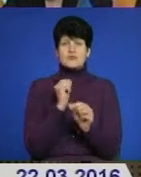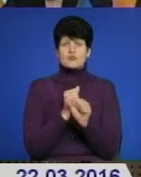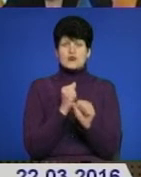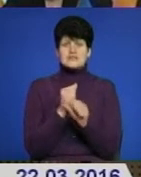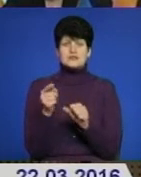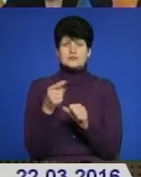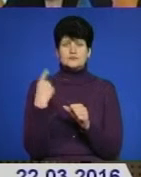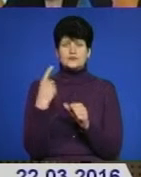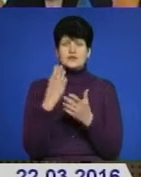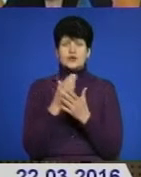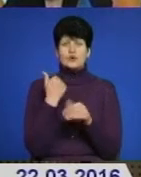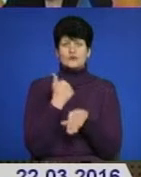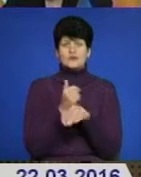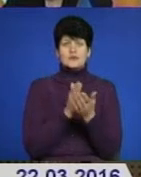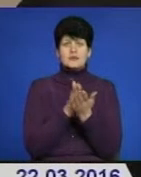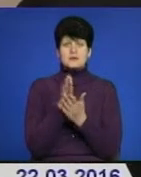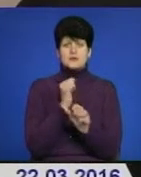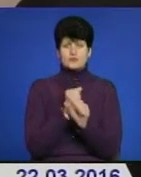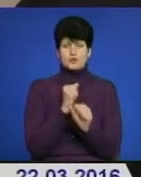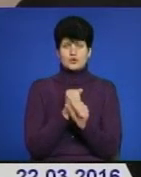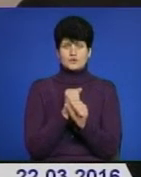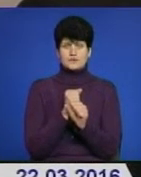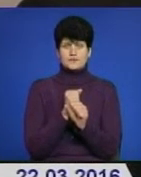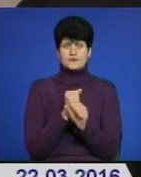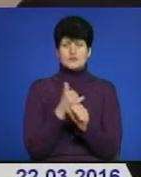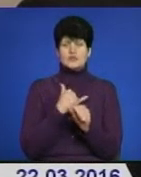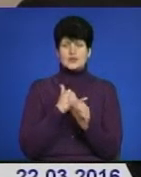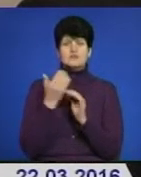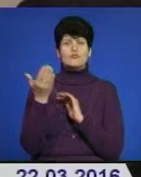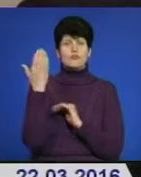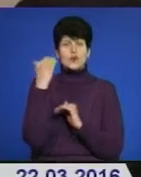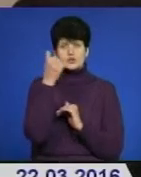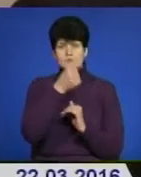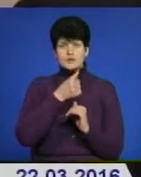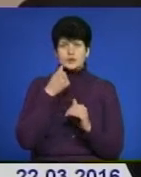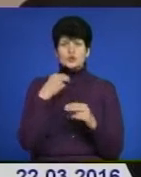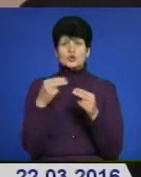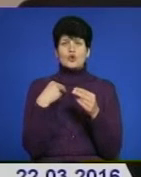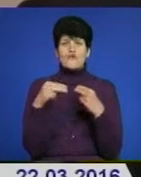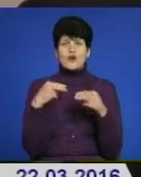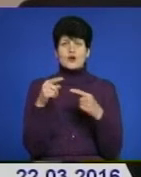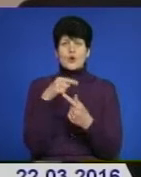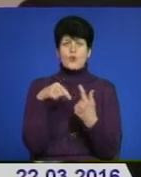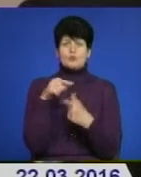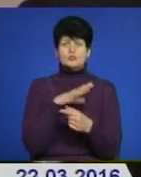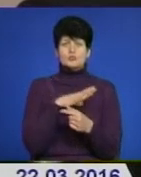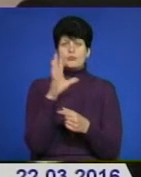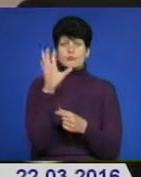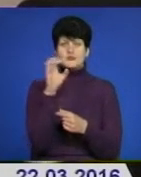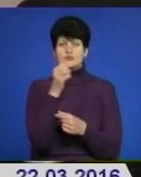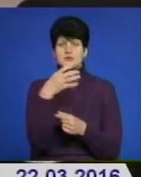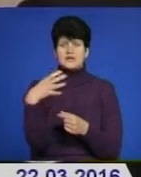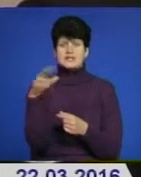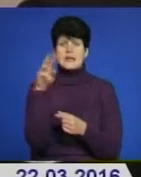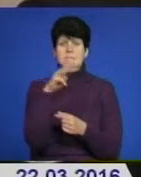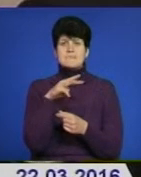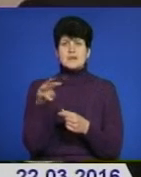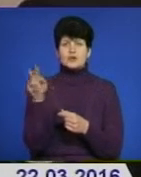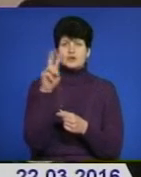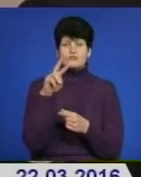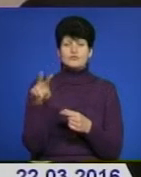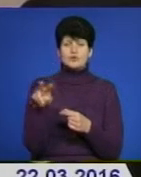із пріоритетних напрямків роботи. І у нас от в прошлому году товарооборот составив 515 мільйонів доларів, з них